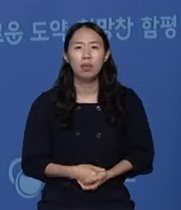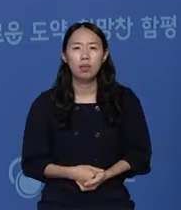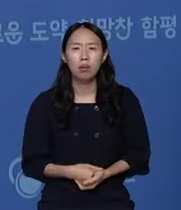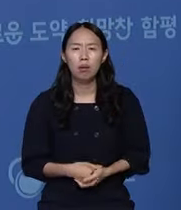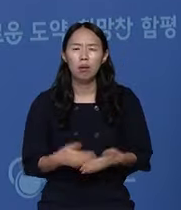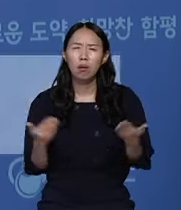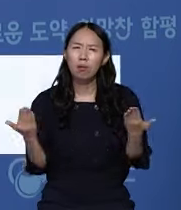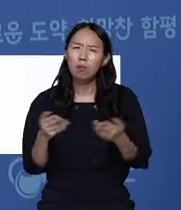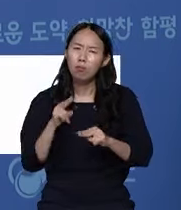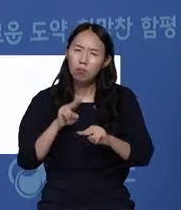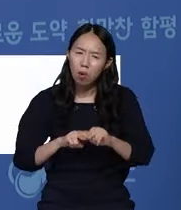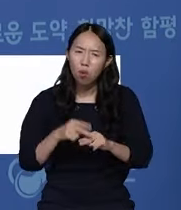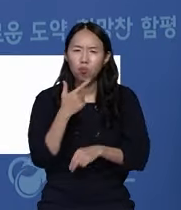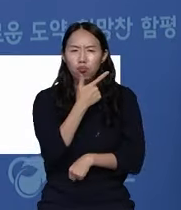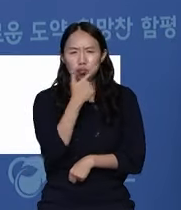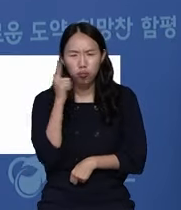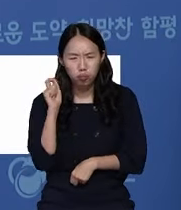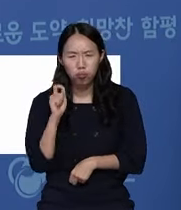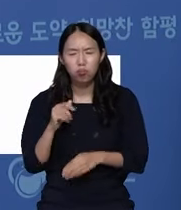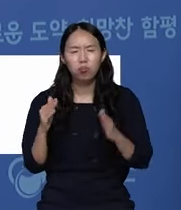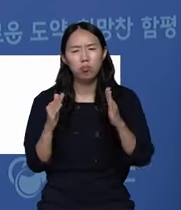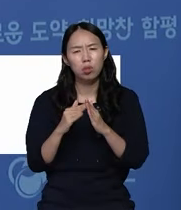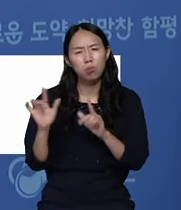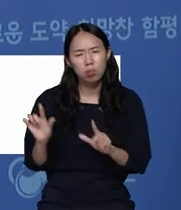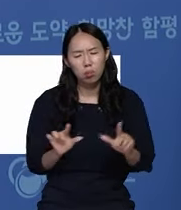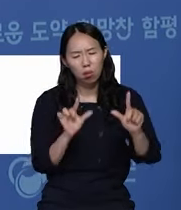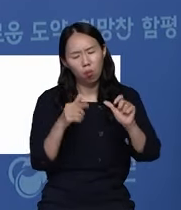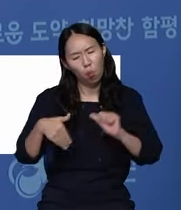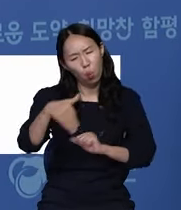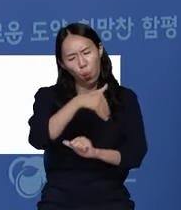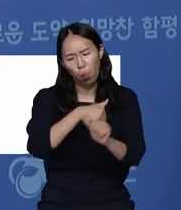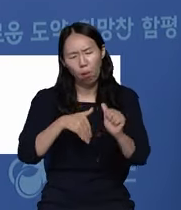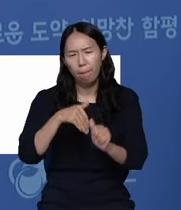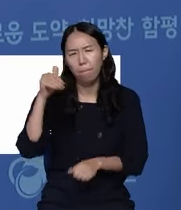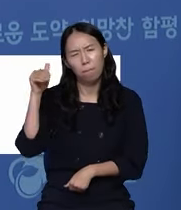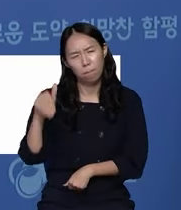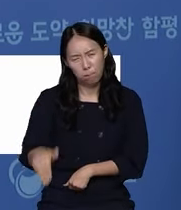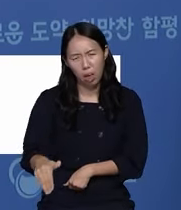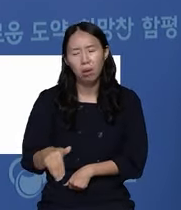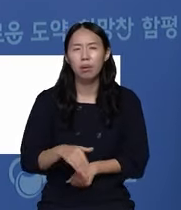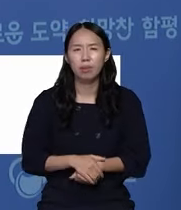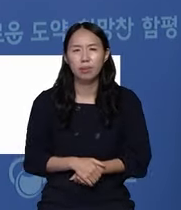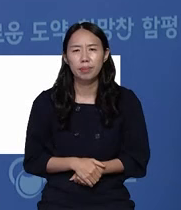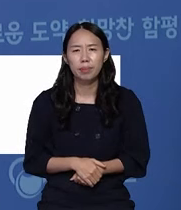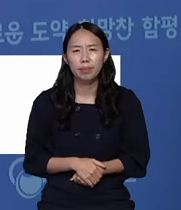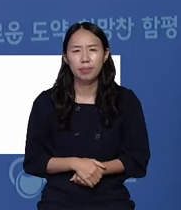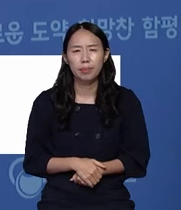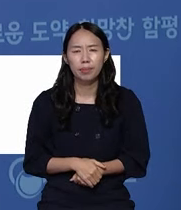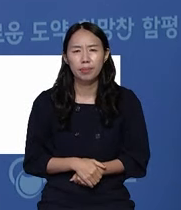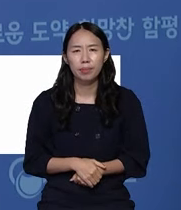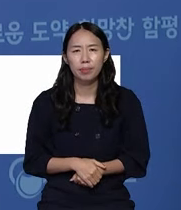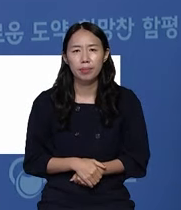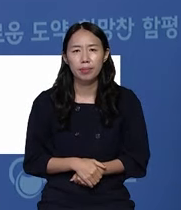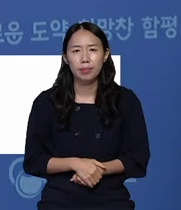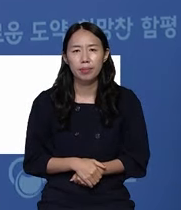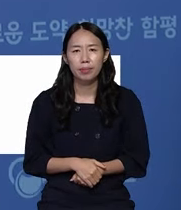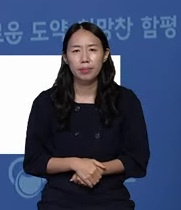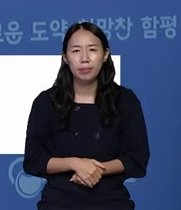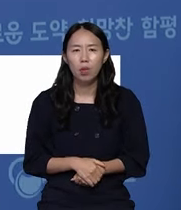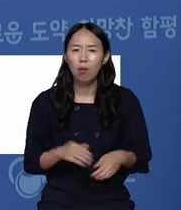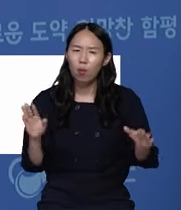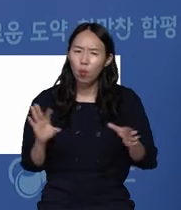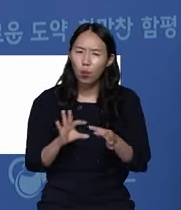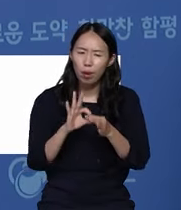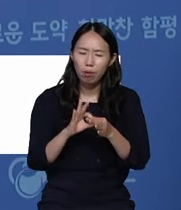일자리가 부족하고 주거 여권과 생활 인프라가 매우 열악한 것이 가장 큰 이라고 생각합니다